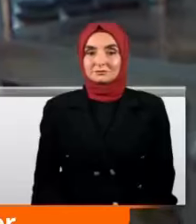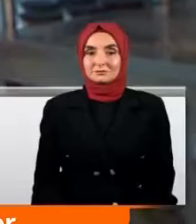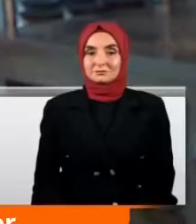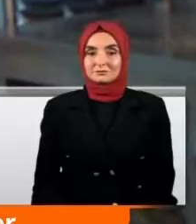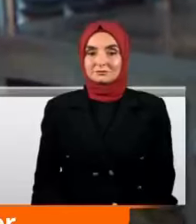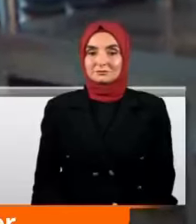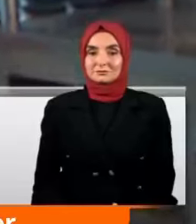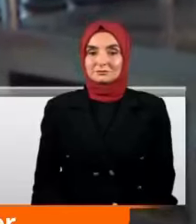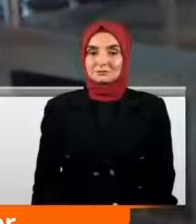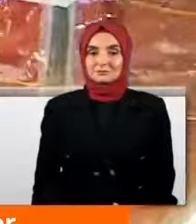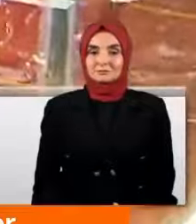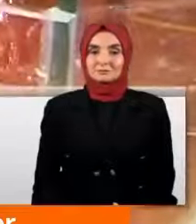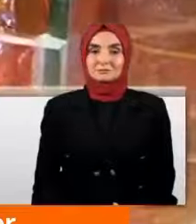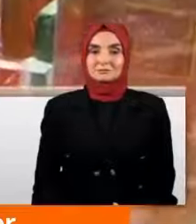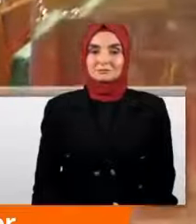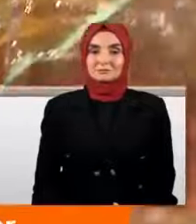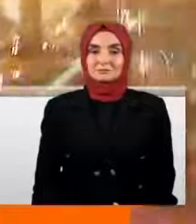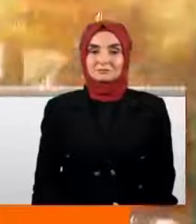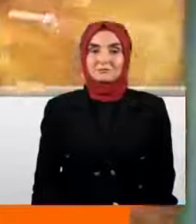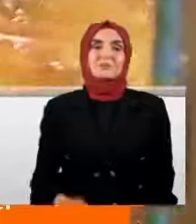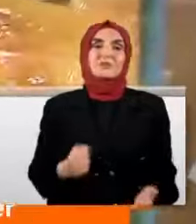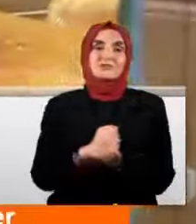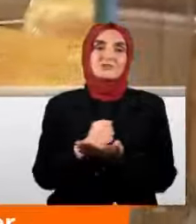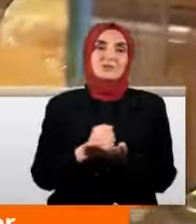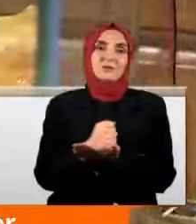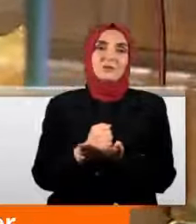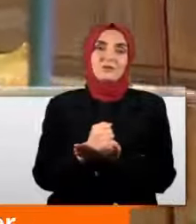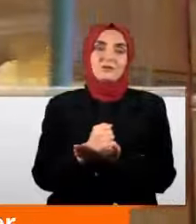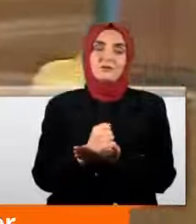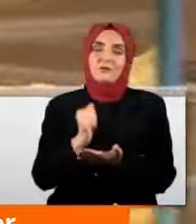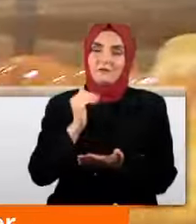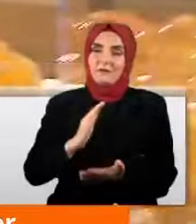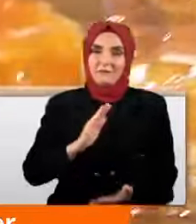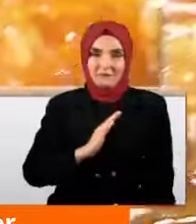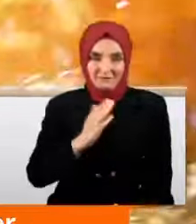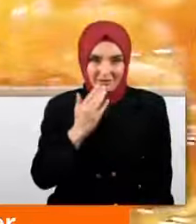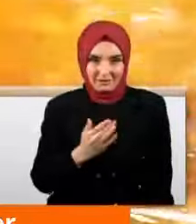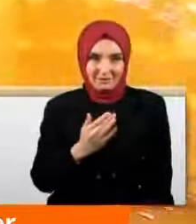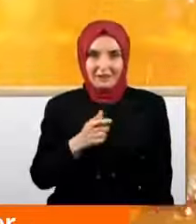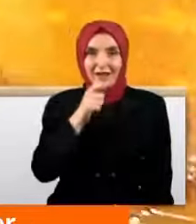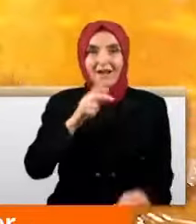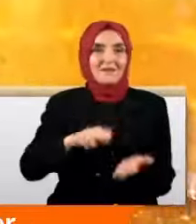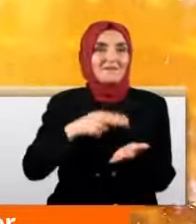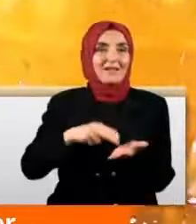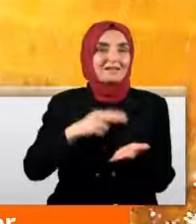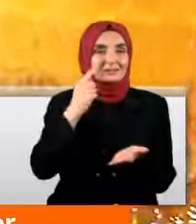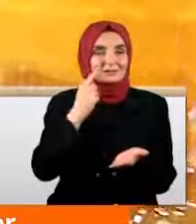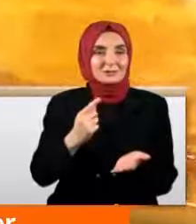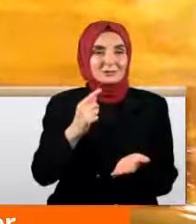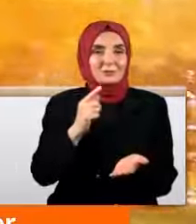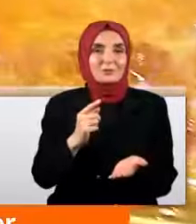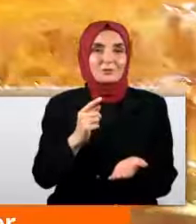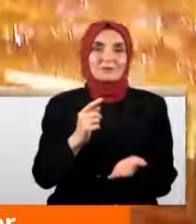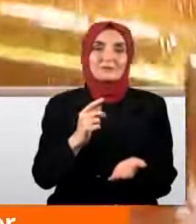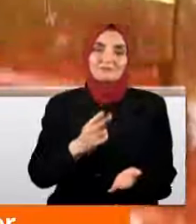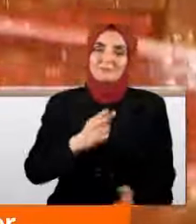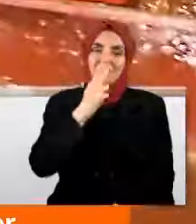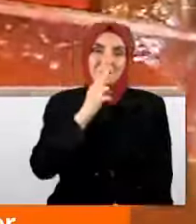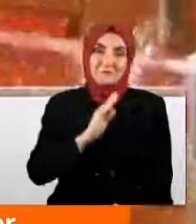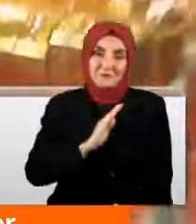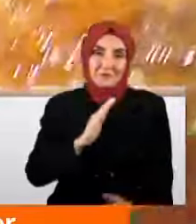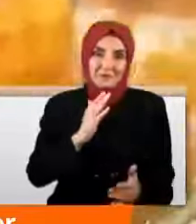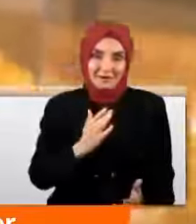Arısız bal bile yapılmakta. Hem şifa deposu hem de kahvaltıların vazgeçilmezi. Ama bir yandan da bunu fırsat bilen sahtekarların da